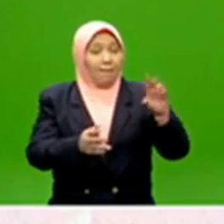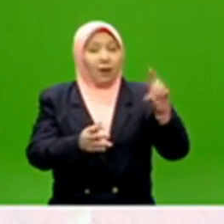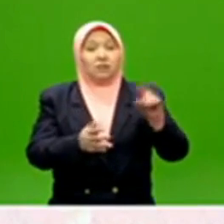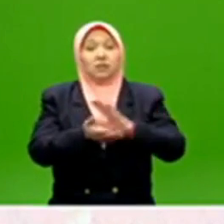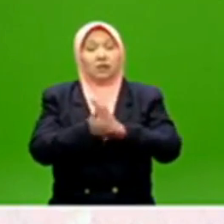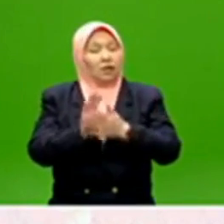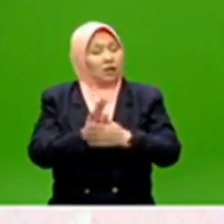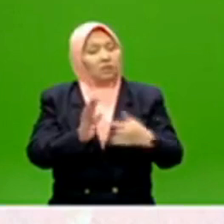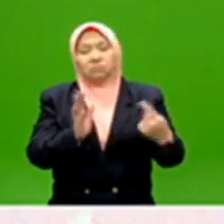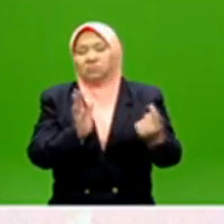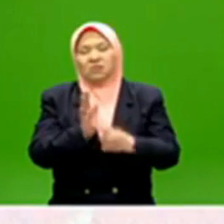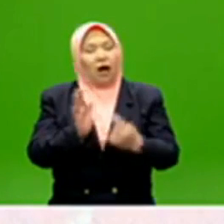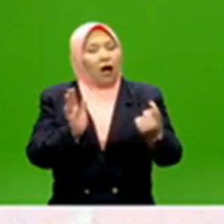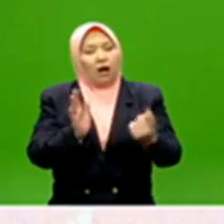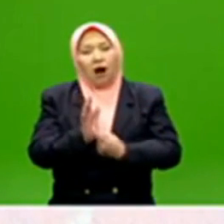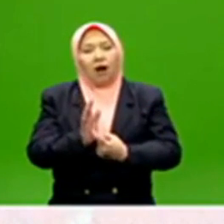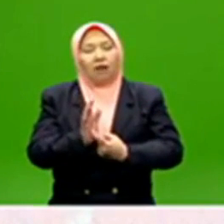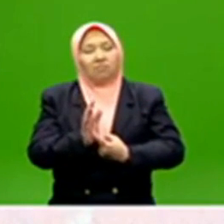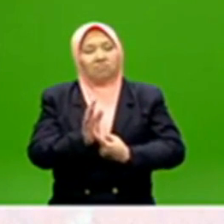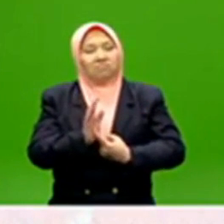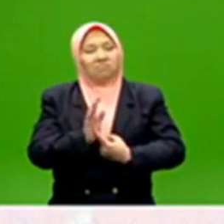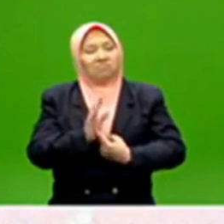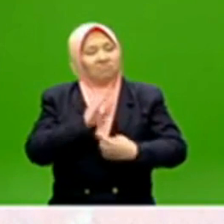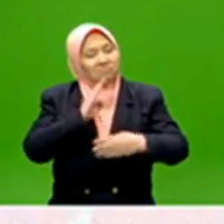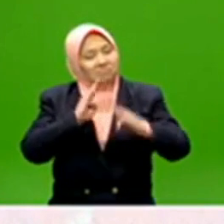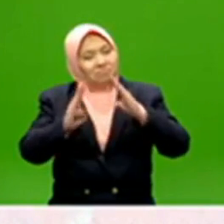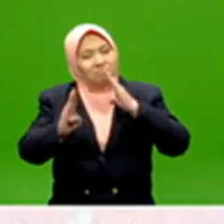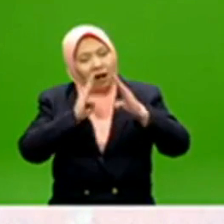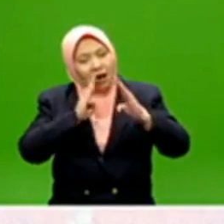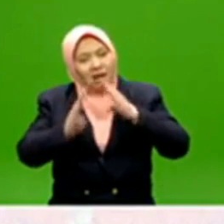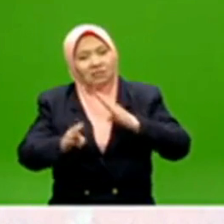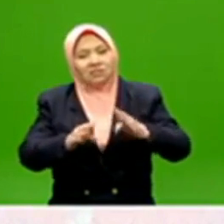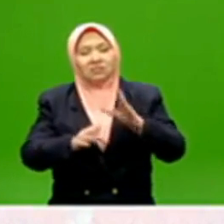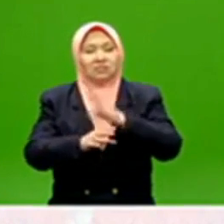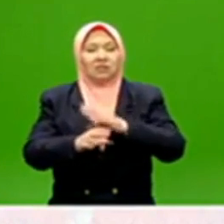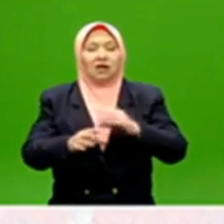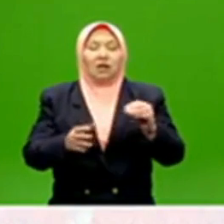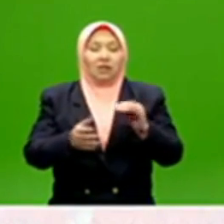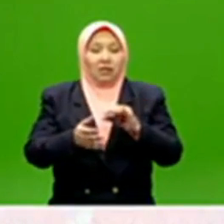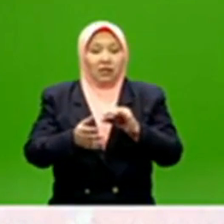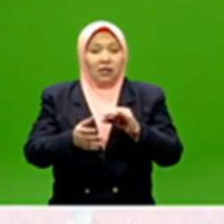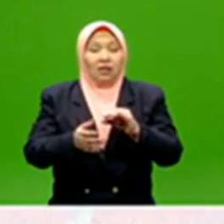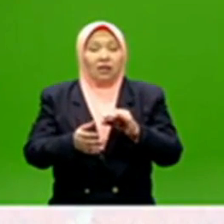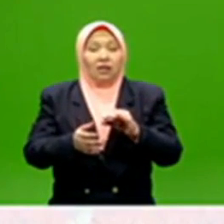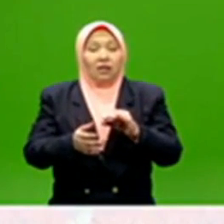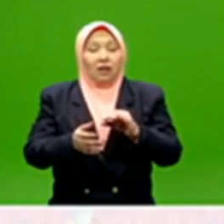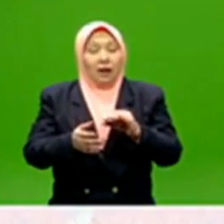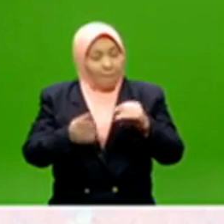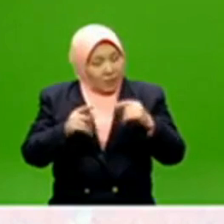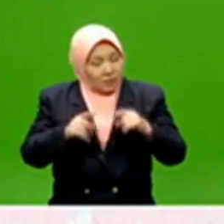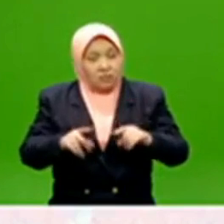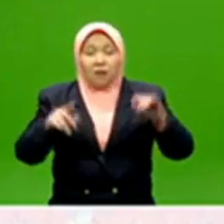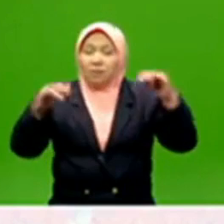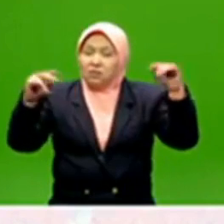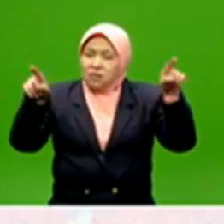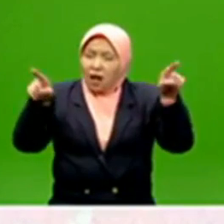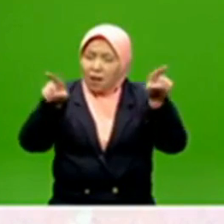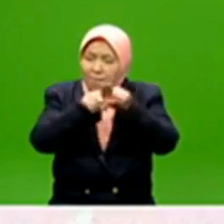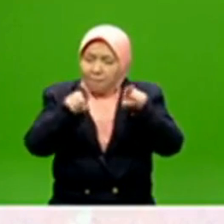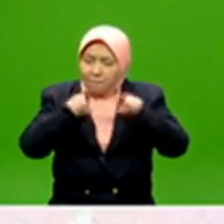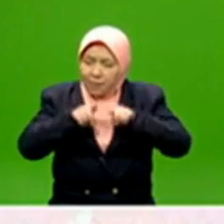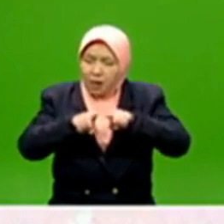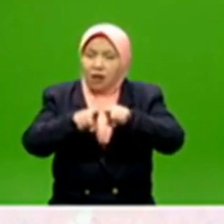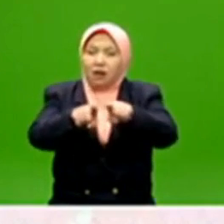diperbaharukan eh penemuan ini berkaitan dengan tashfiyatul Man ini apa nih menyamaratakan kadar mak